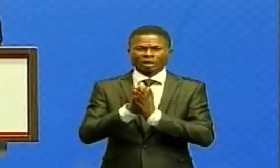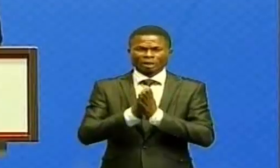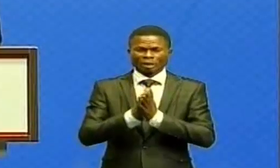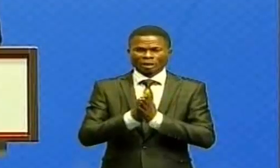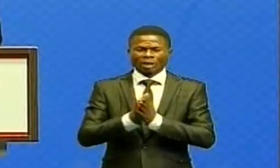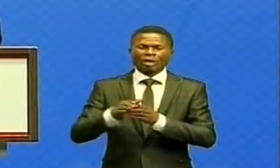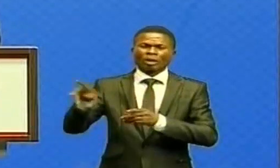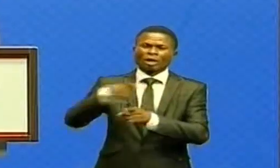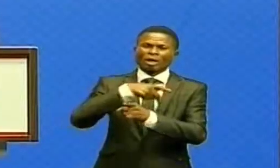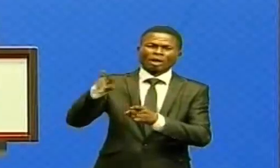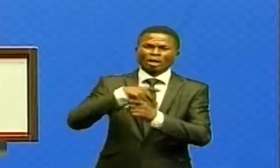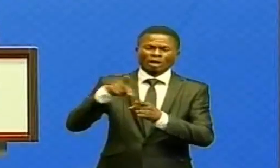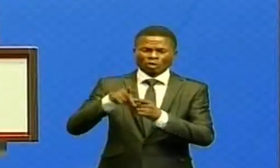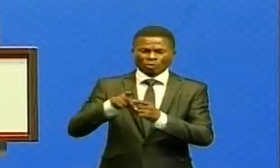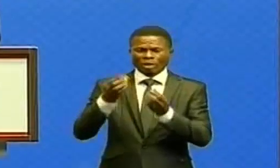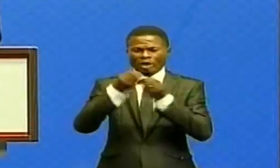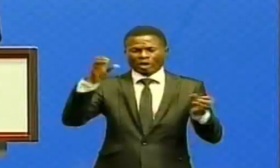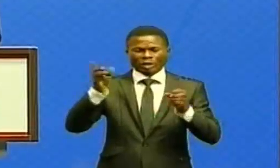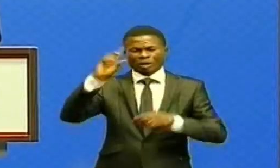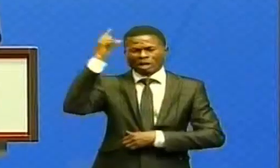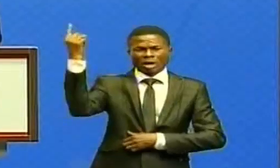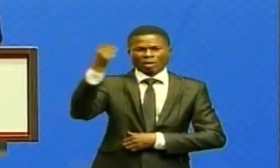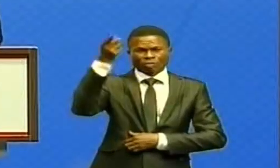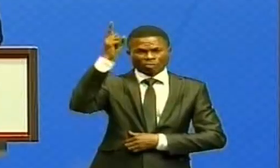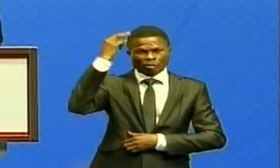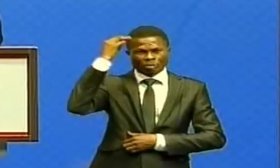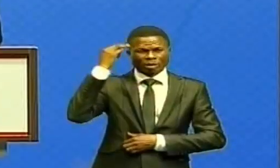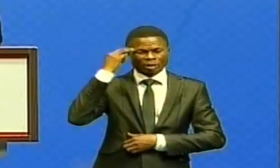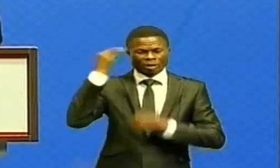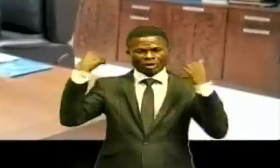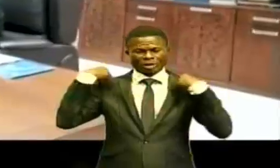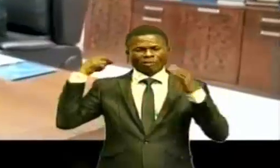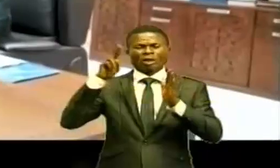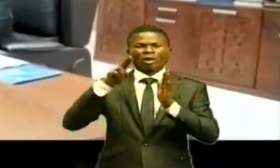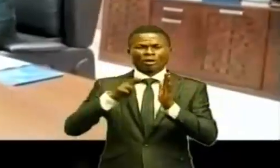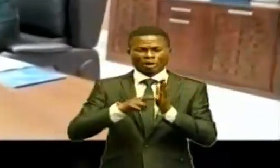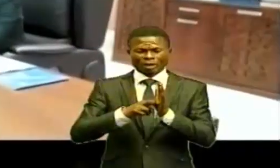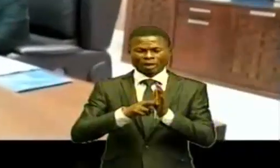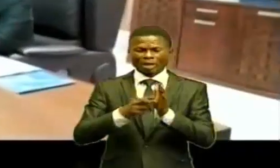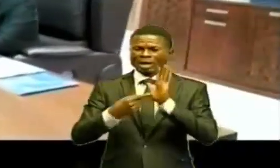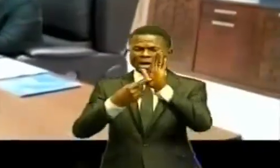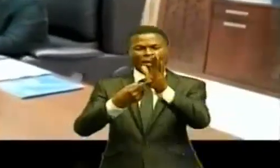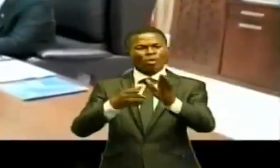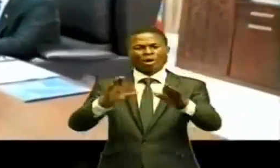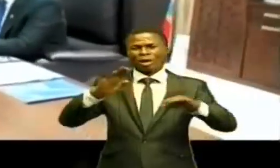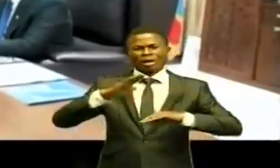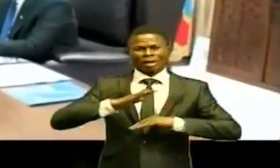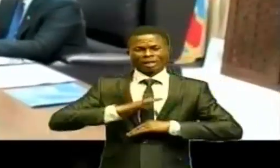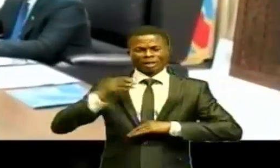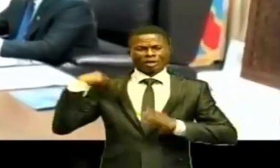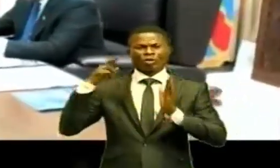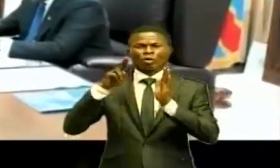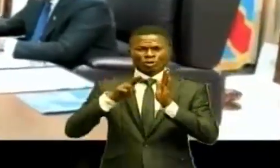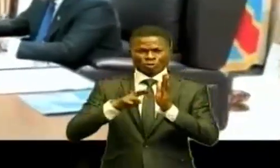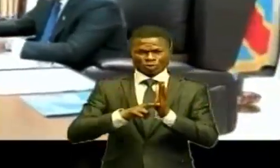au patrimoine immatériel de l'humanité. Le Premier ministre et chef du gouvernement a exprimé la satisfaction du gouvernement